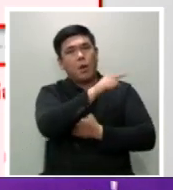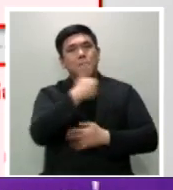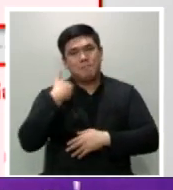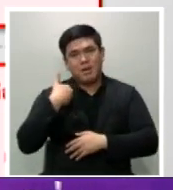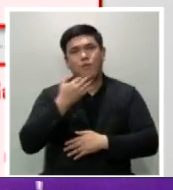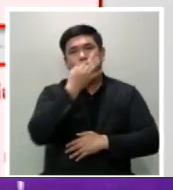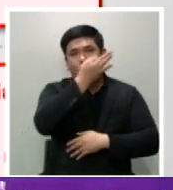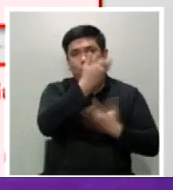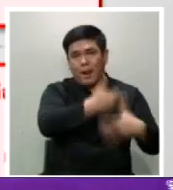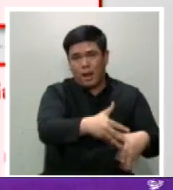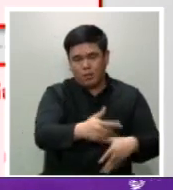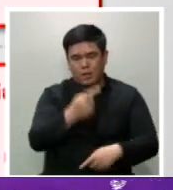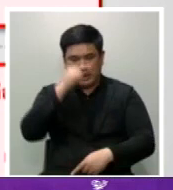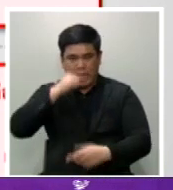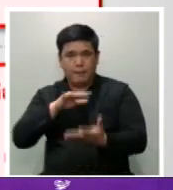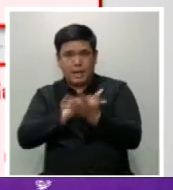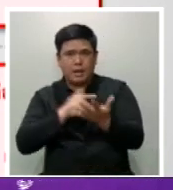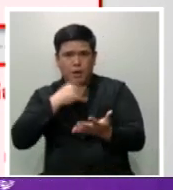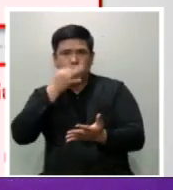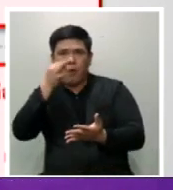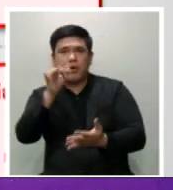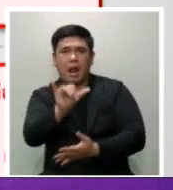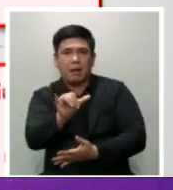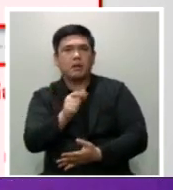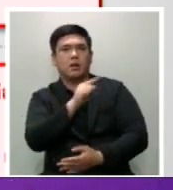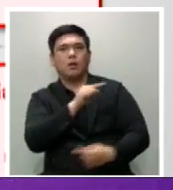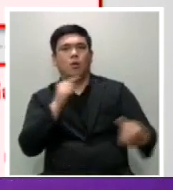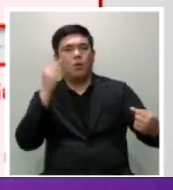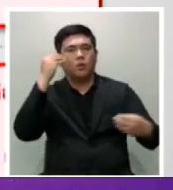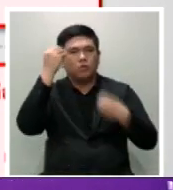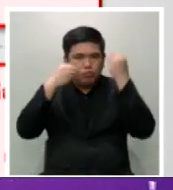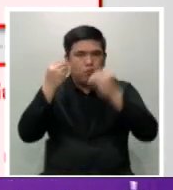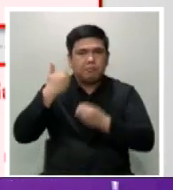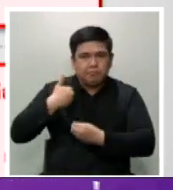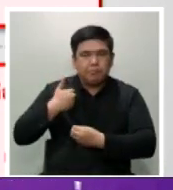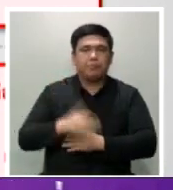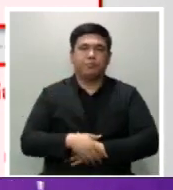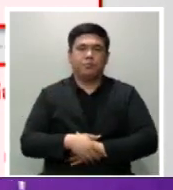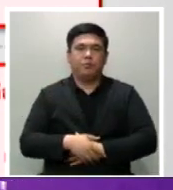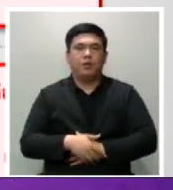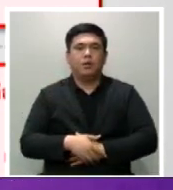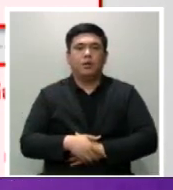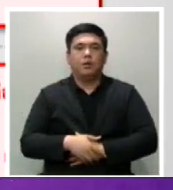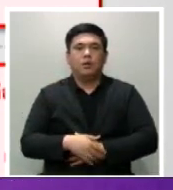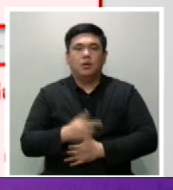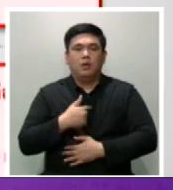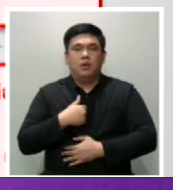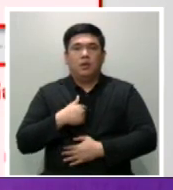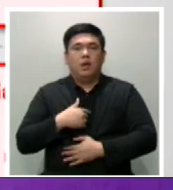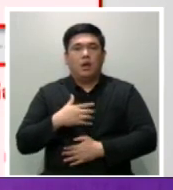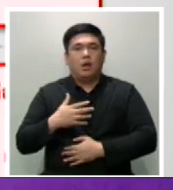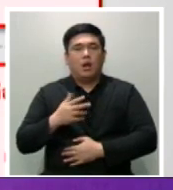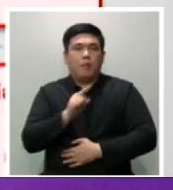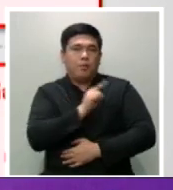อยู่ที่สวิตเซอร์แลนด์เมื่อผมได้รับคำสั่งอย่างนั้น